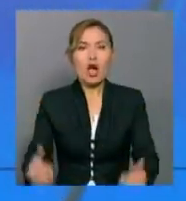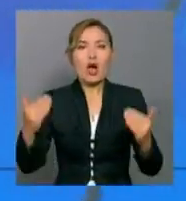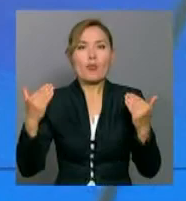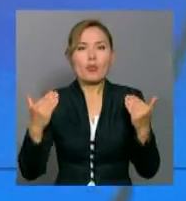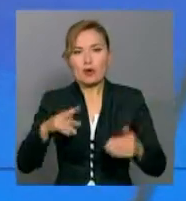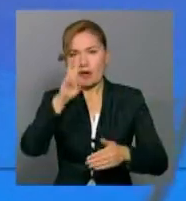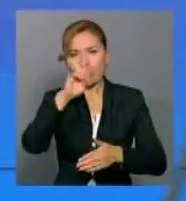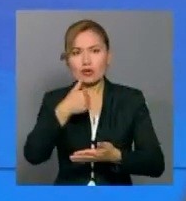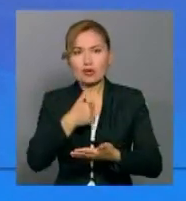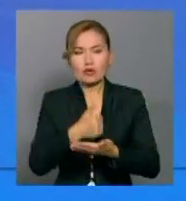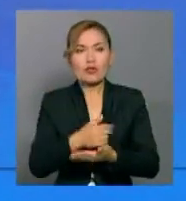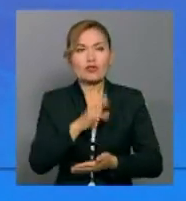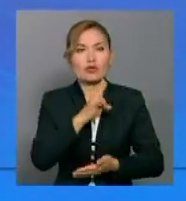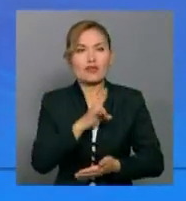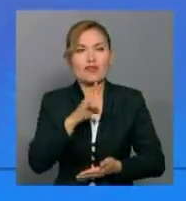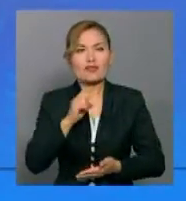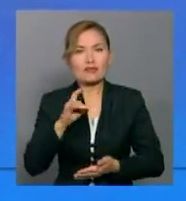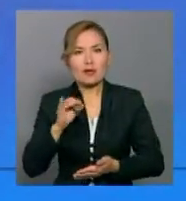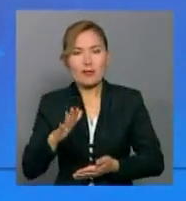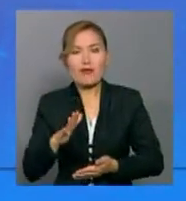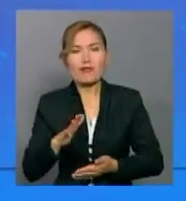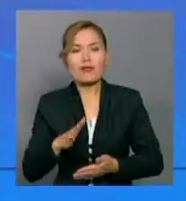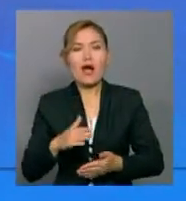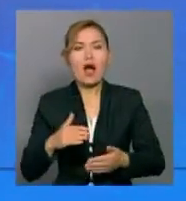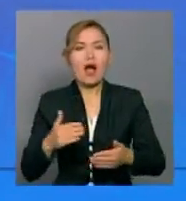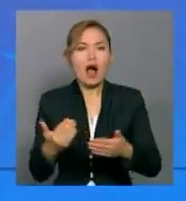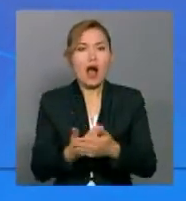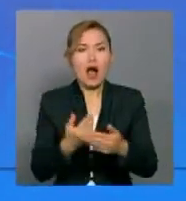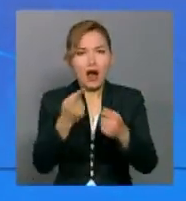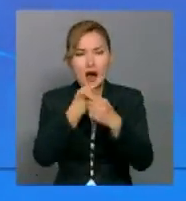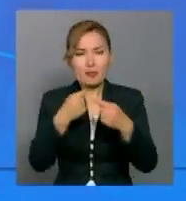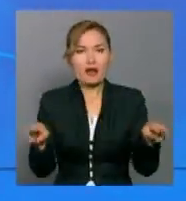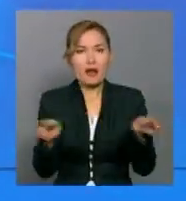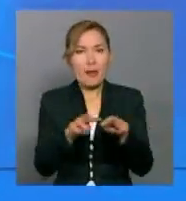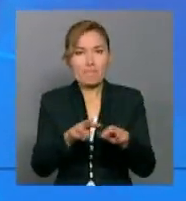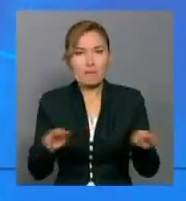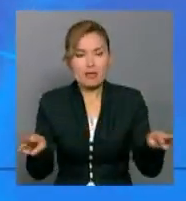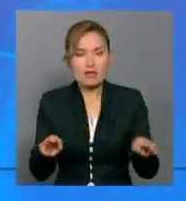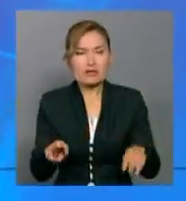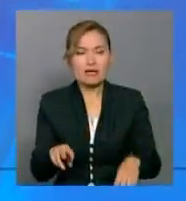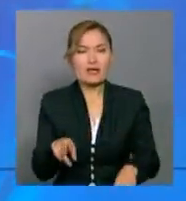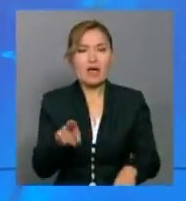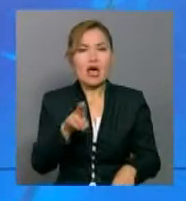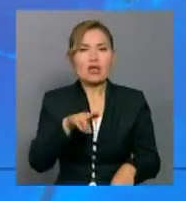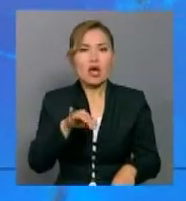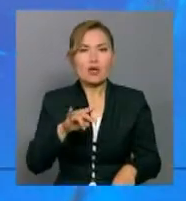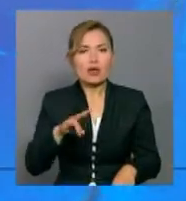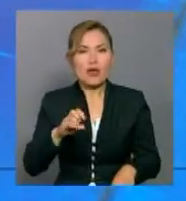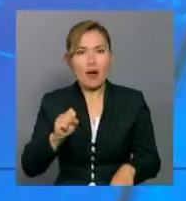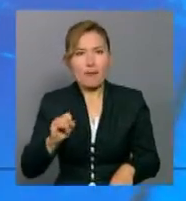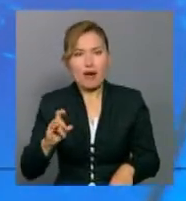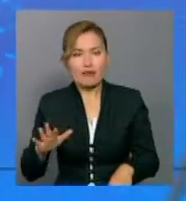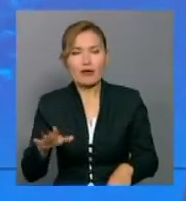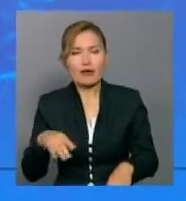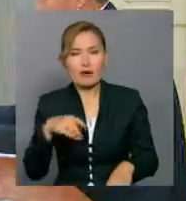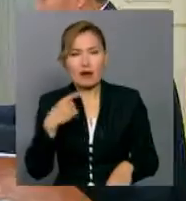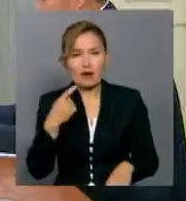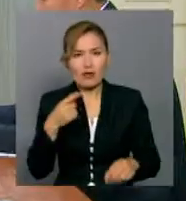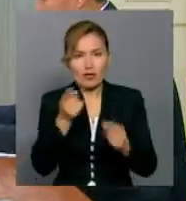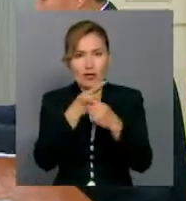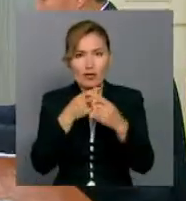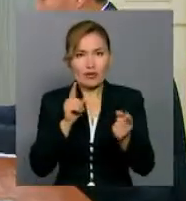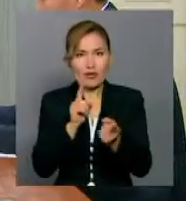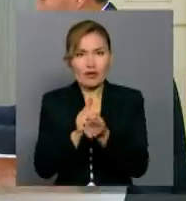Бүгін Ақордада елбасы Нұрсұлтан Назарбаев ақпарат және коммуникациялар министрі Дәурен Абаевты қабылдады. Сала басшысы президентке